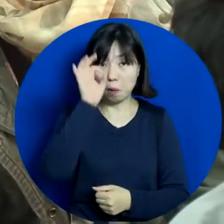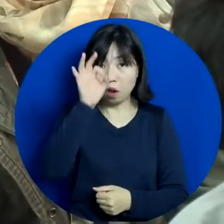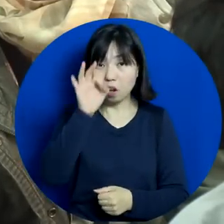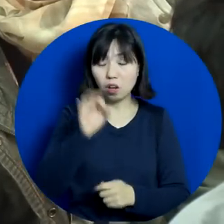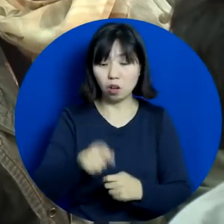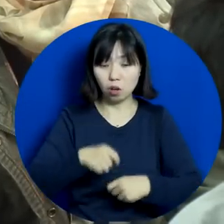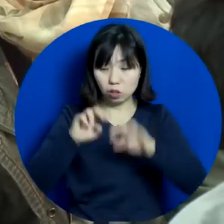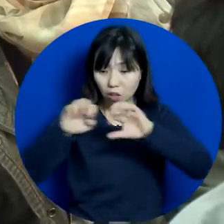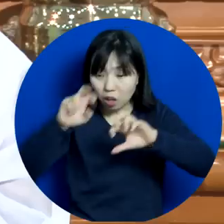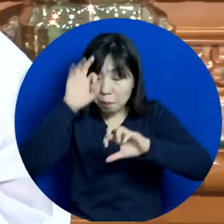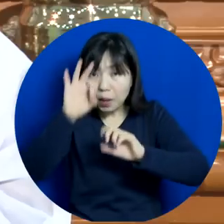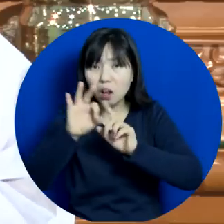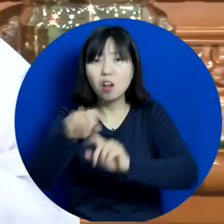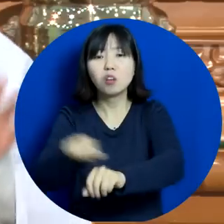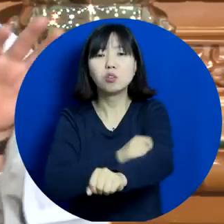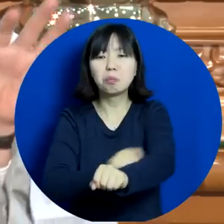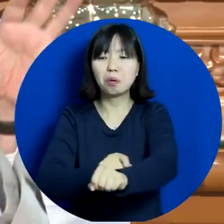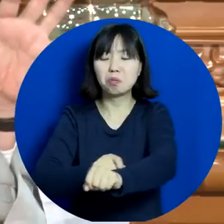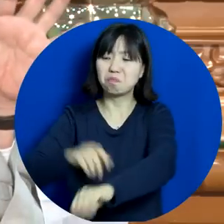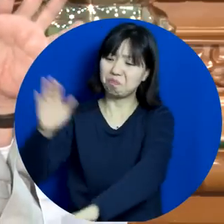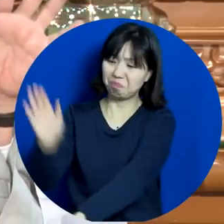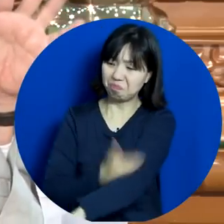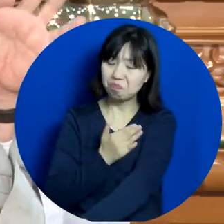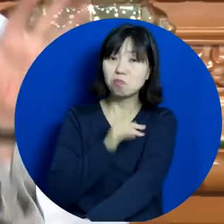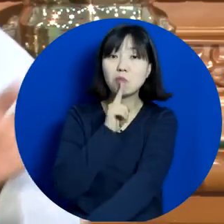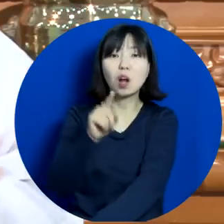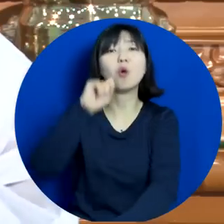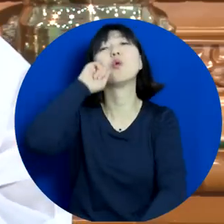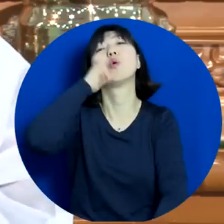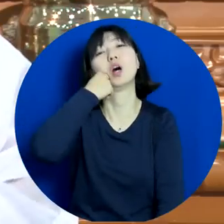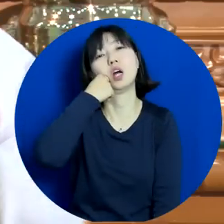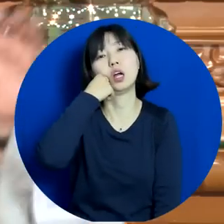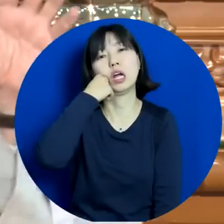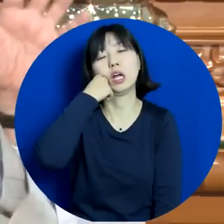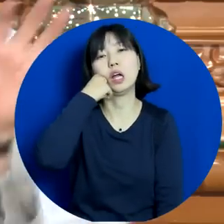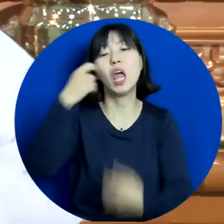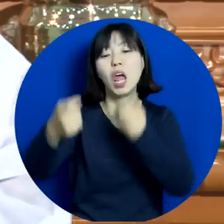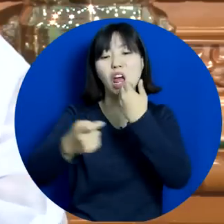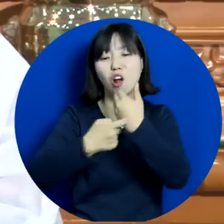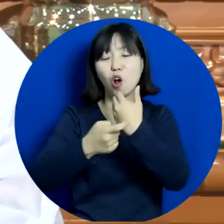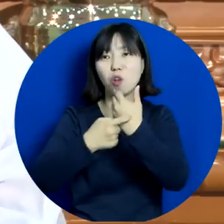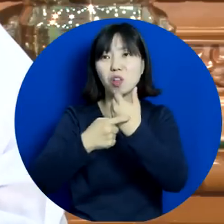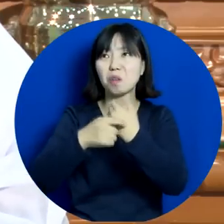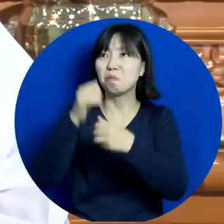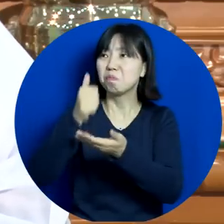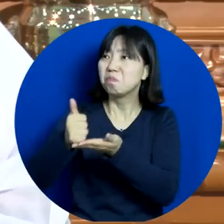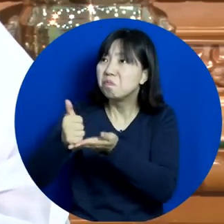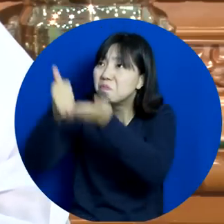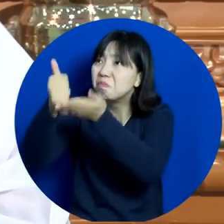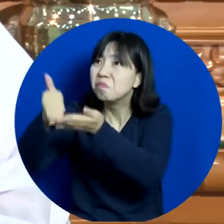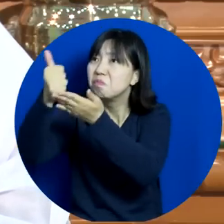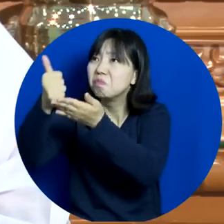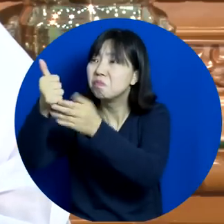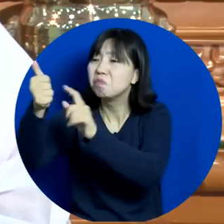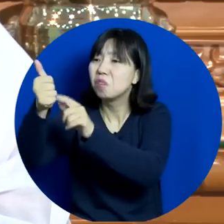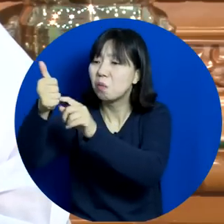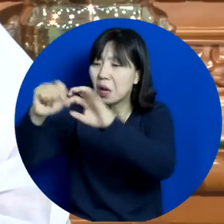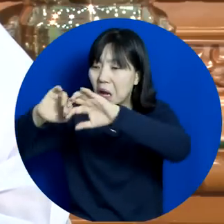할 수가 없어요. 우리가 상을 너무 높게 선정해가, 우리가 실망을 하고